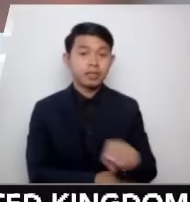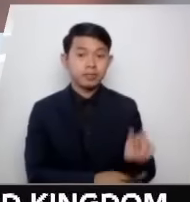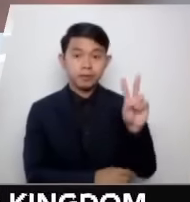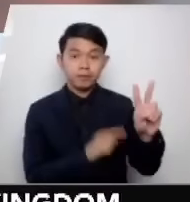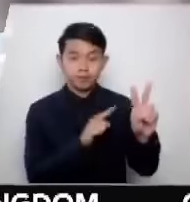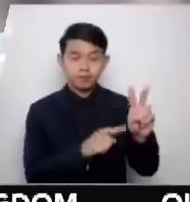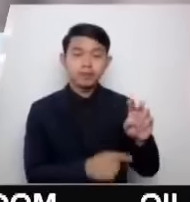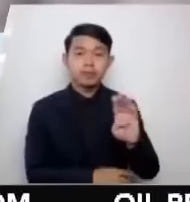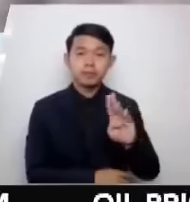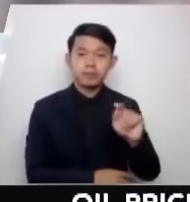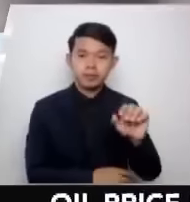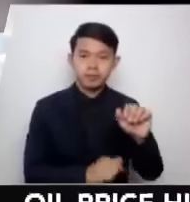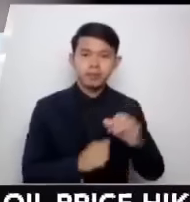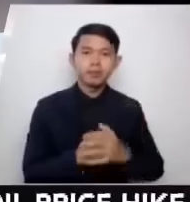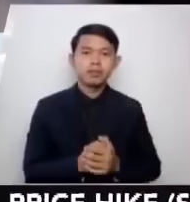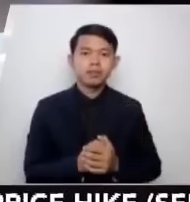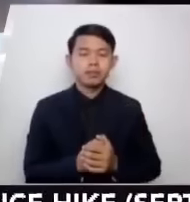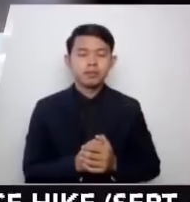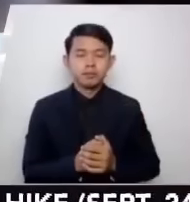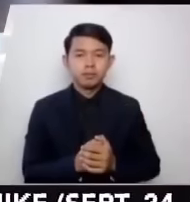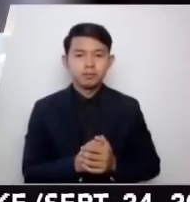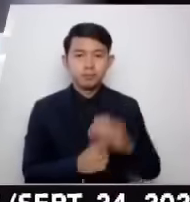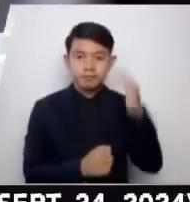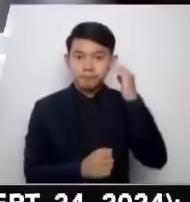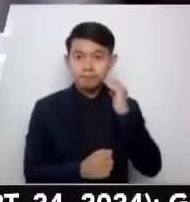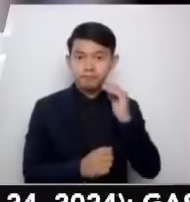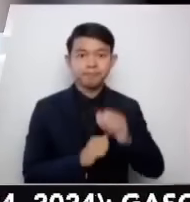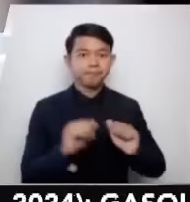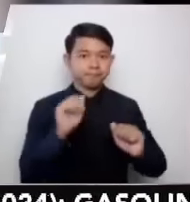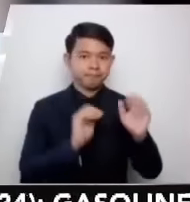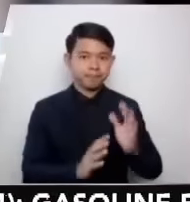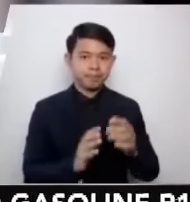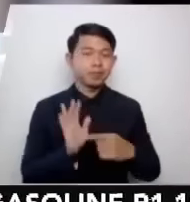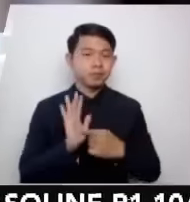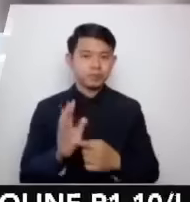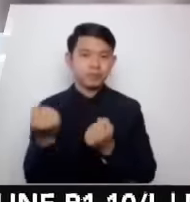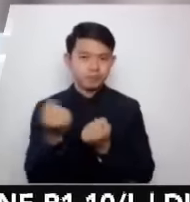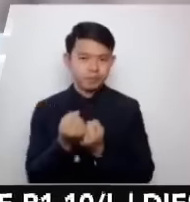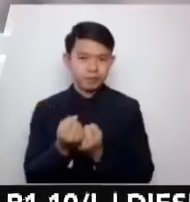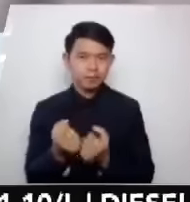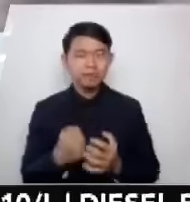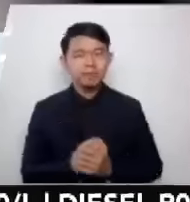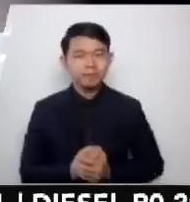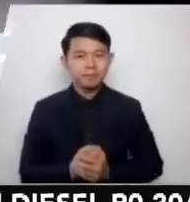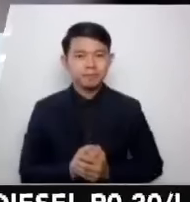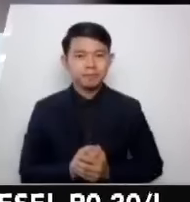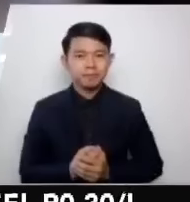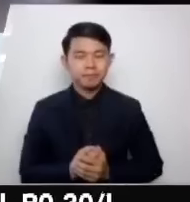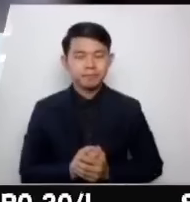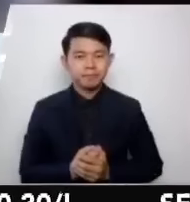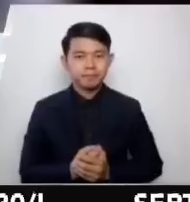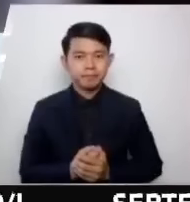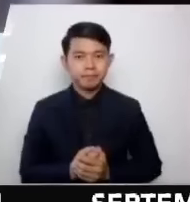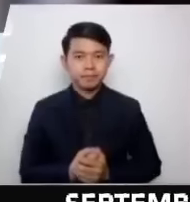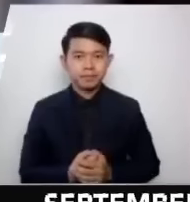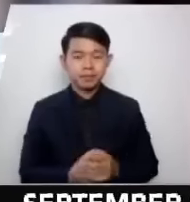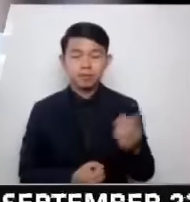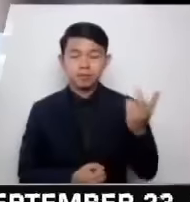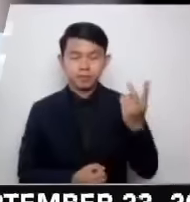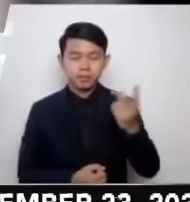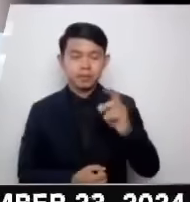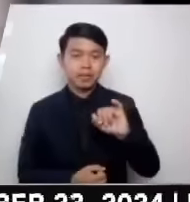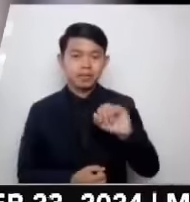na nakakulab niya sa music video ng Love Wins All. Nagkasama naman si IU at J-Hope sa web talk show ni